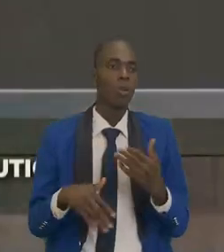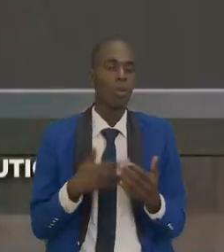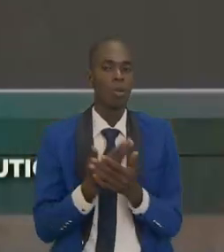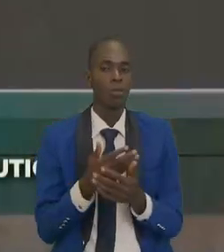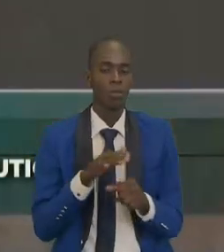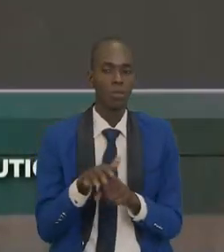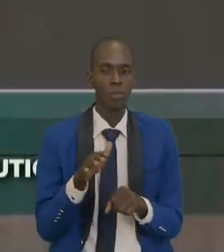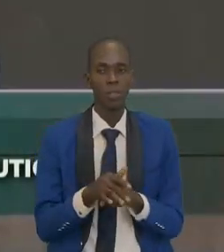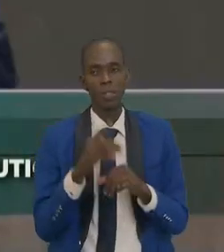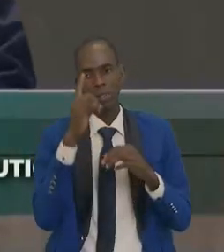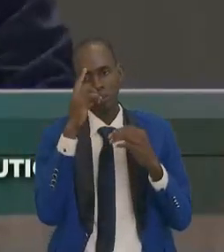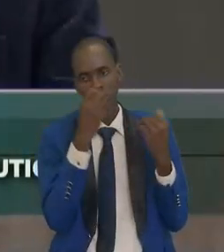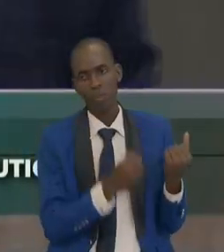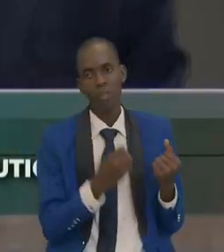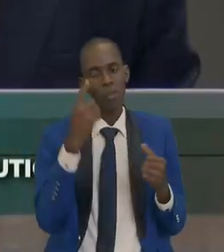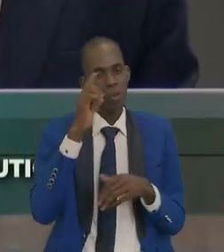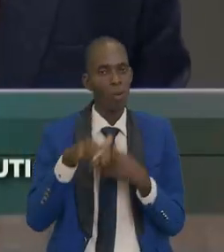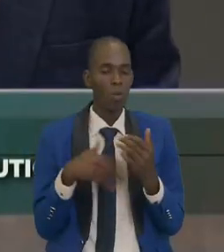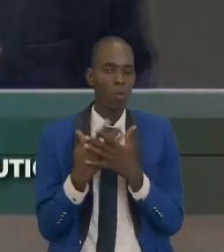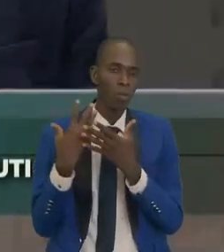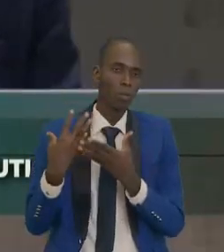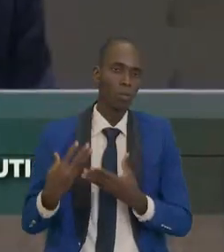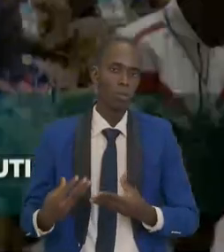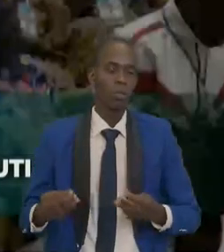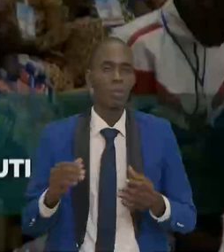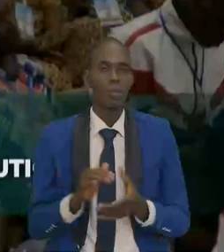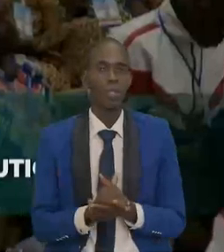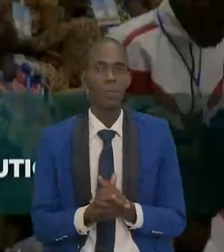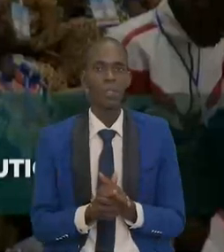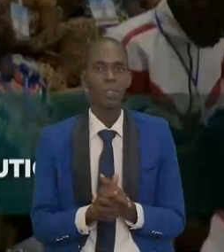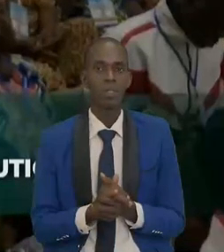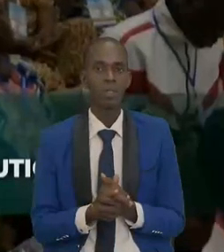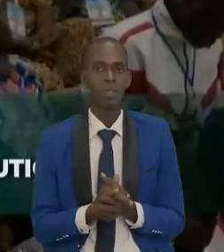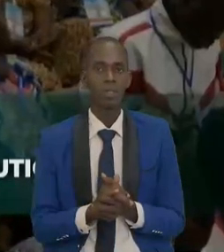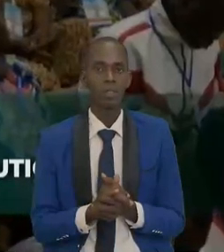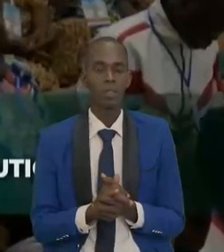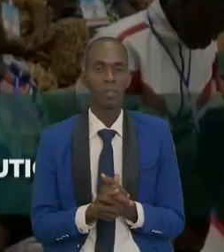obtenir la foi toute suffisante pour toutes les solutions.